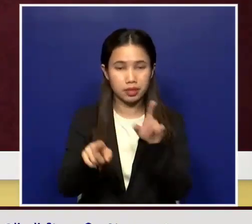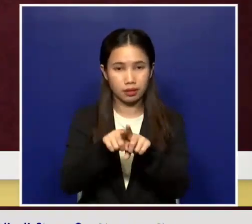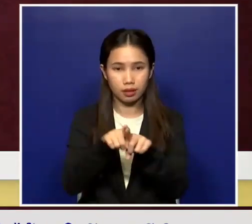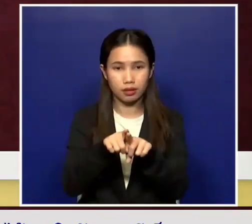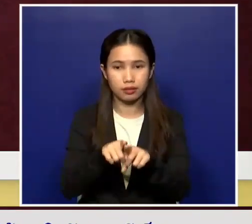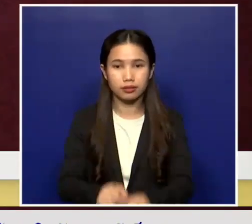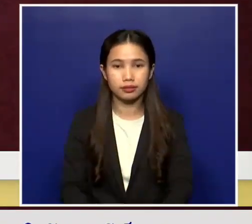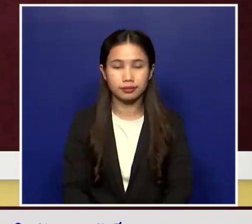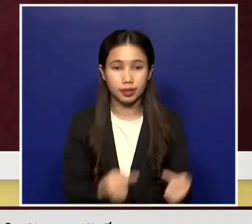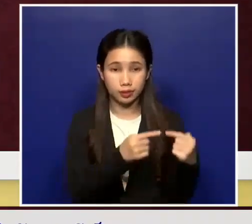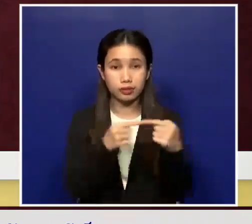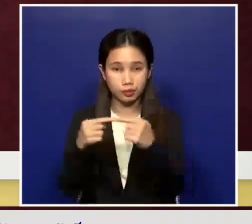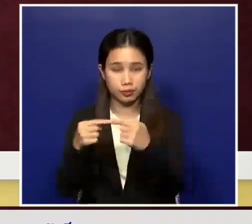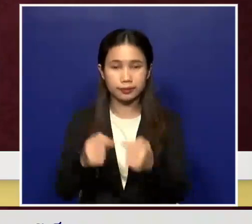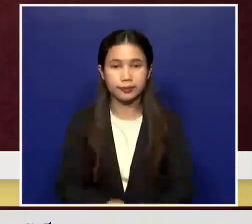ชิญเลยครับต่อเลย